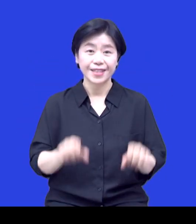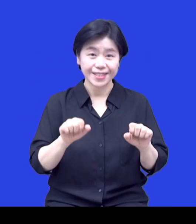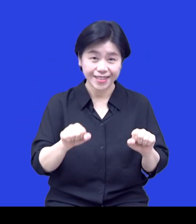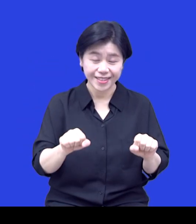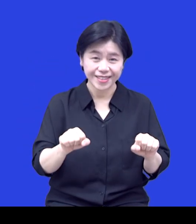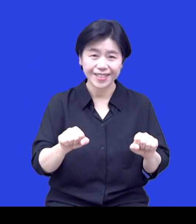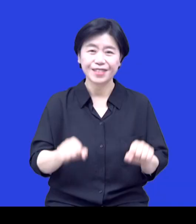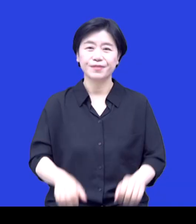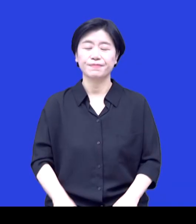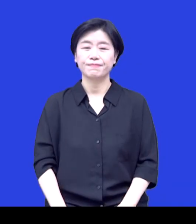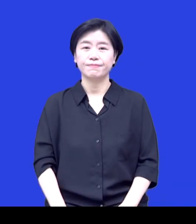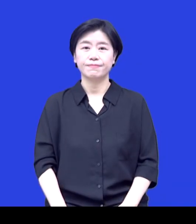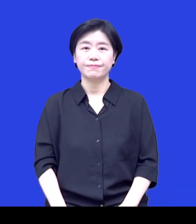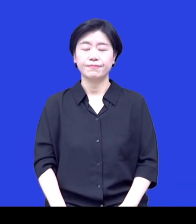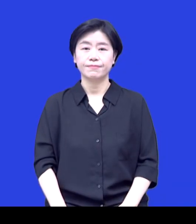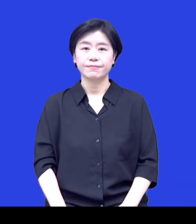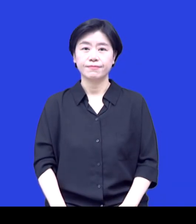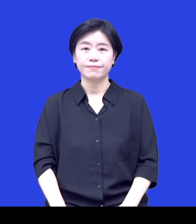안녕하세요.